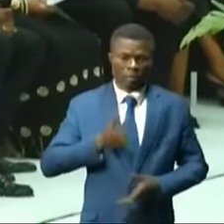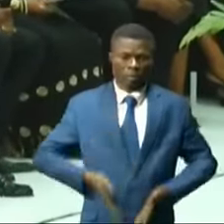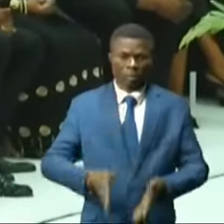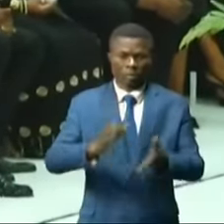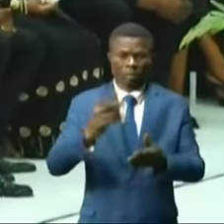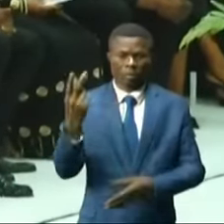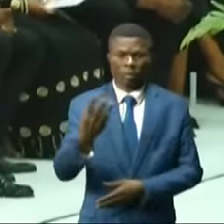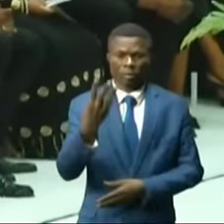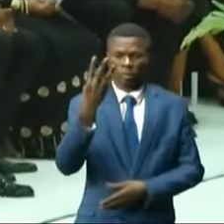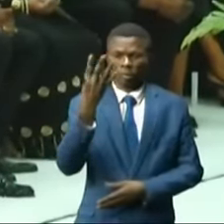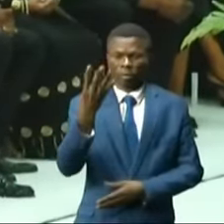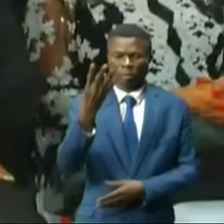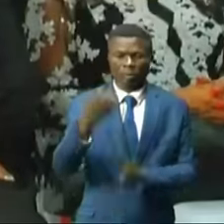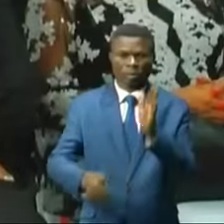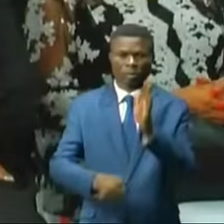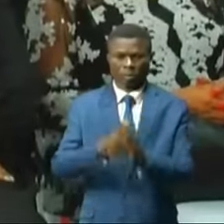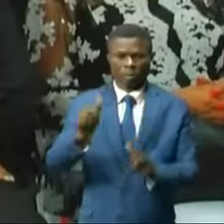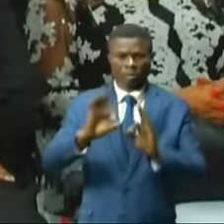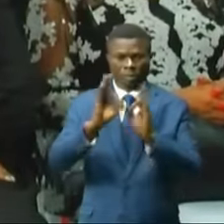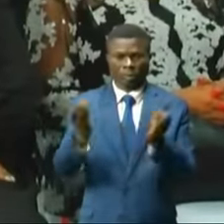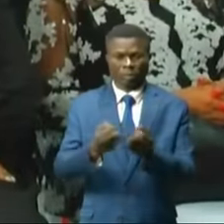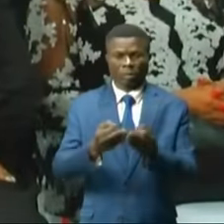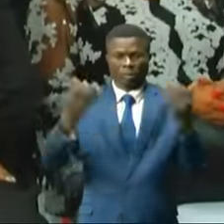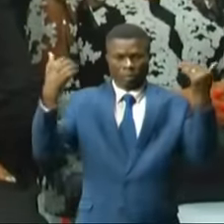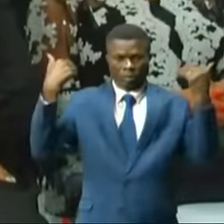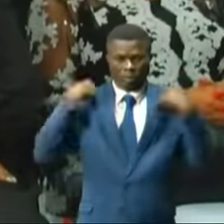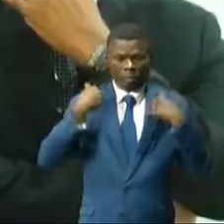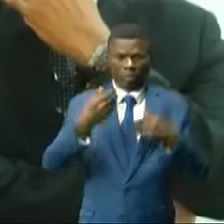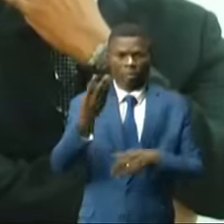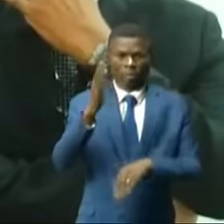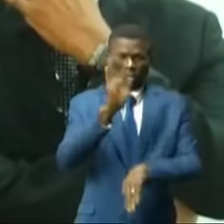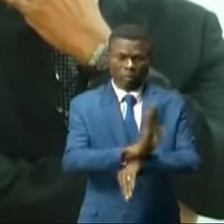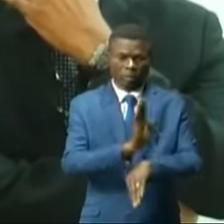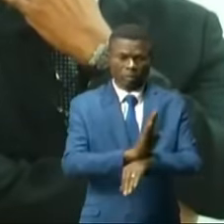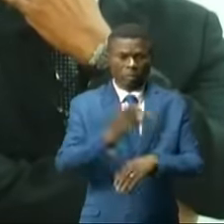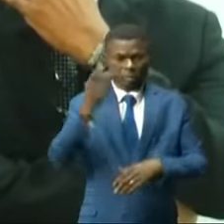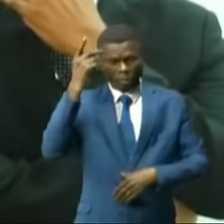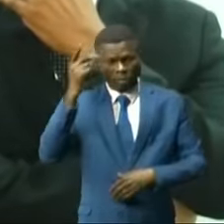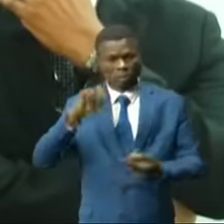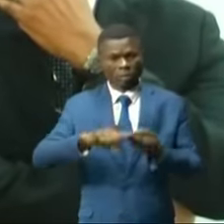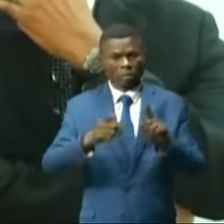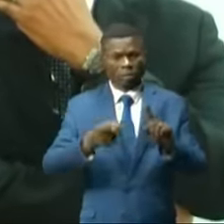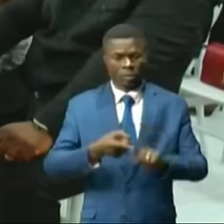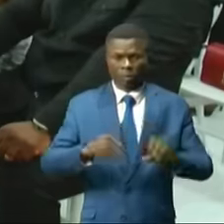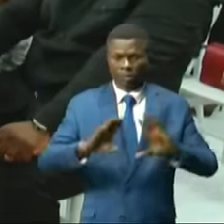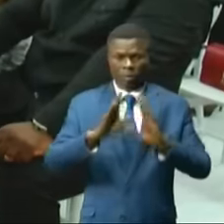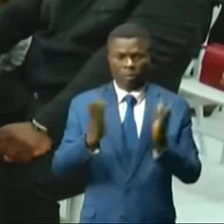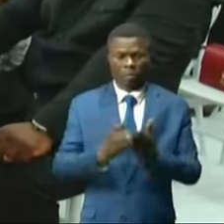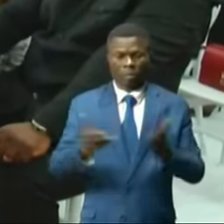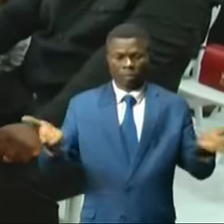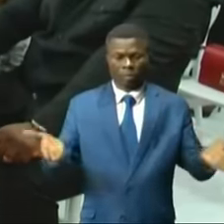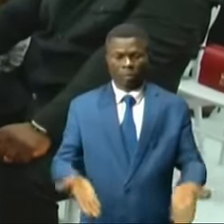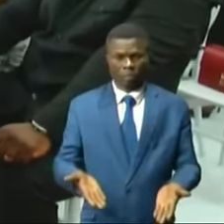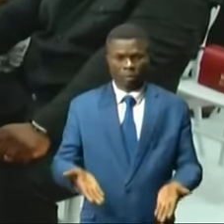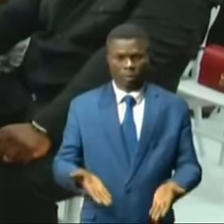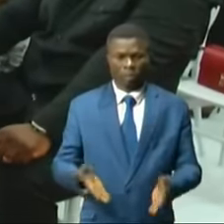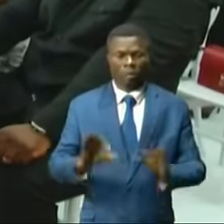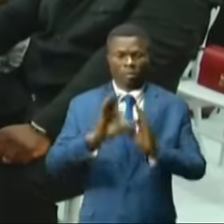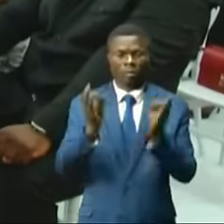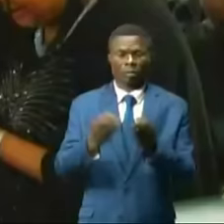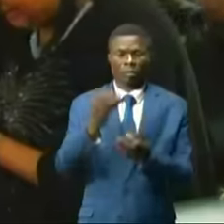novembre, famille notable des deux Congos, amis et connaissances, étaient aux côtés de la famille